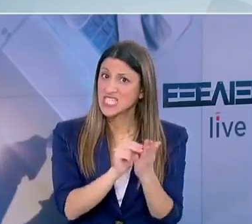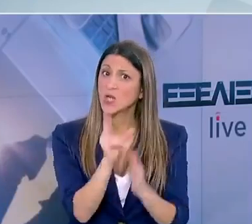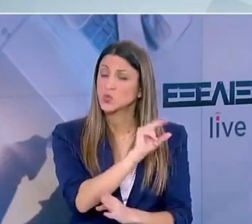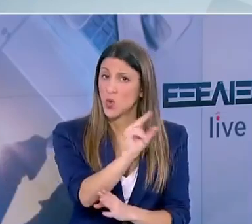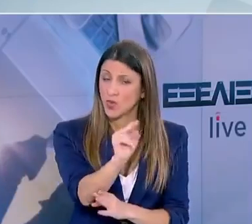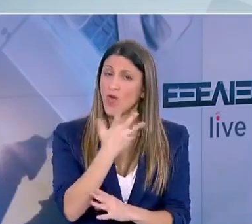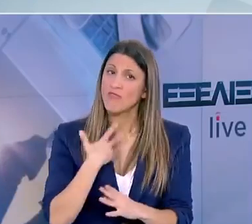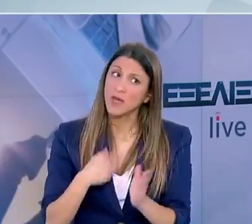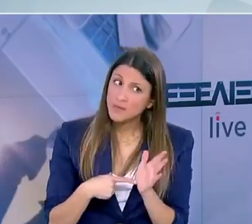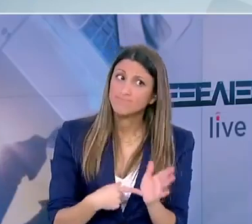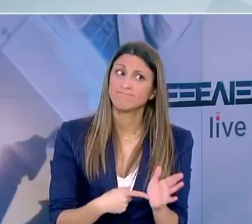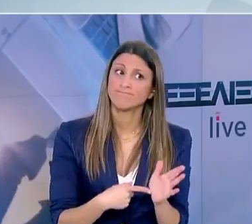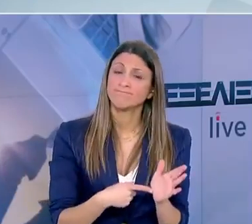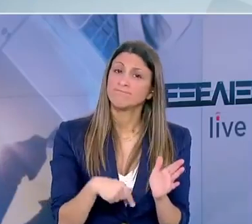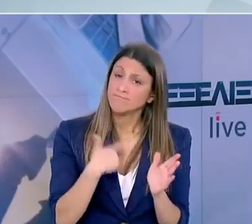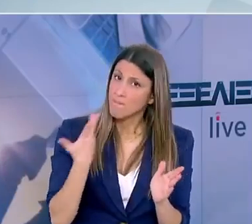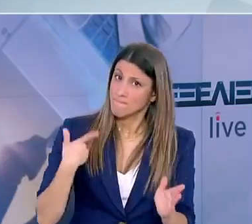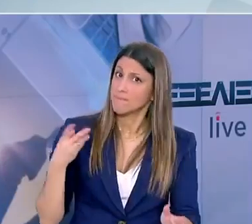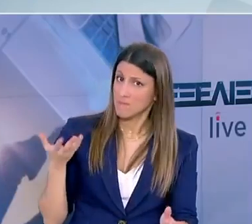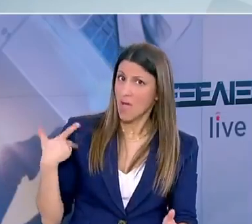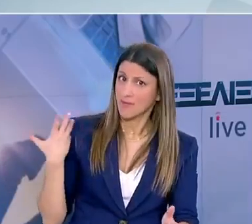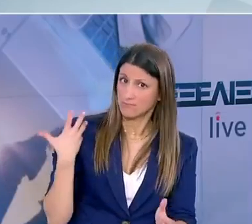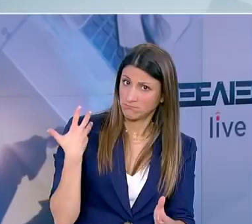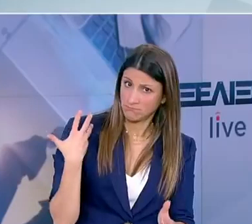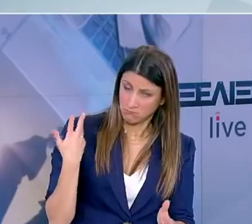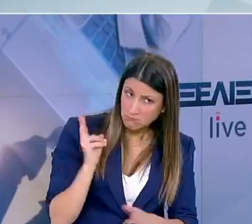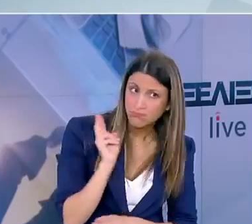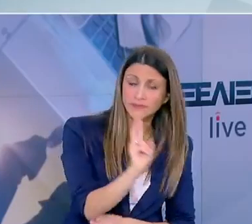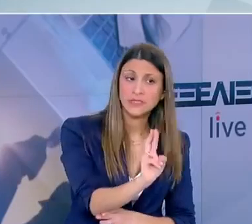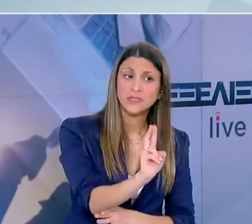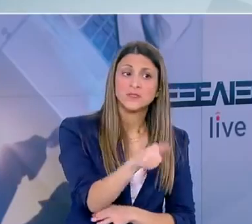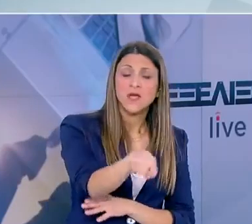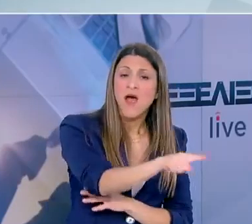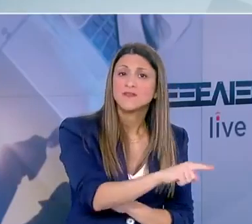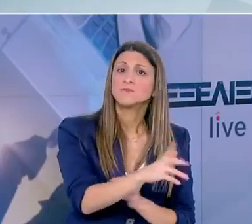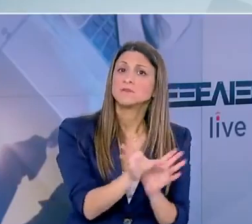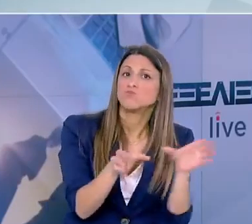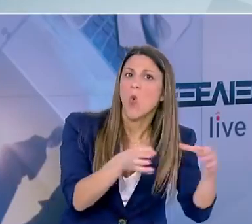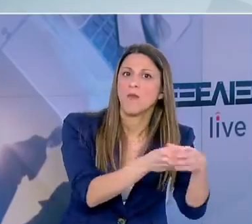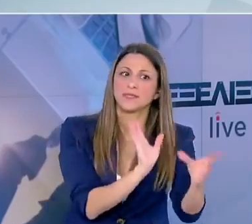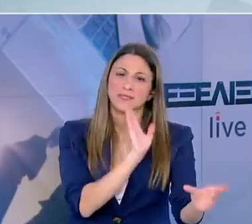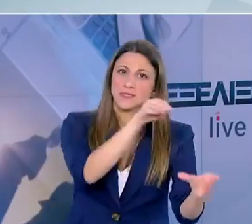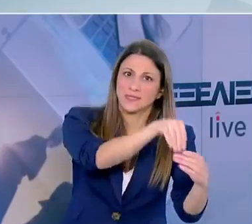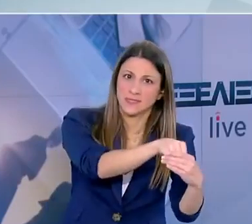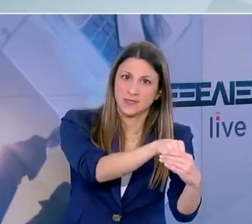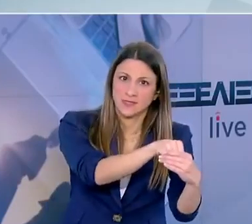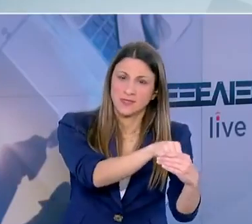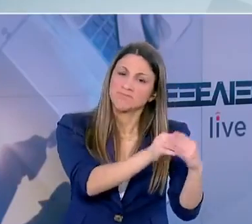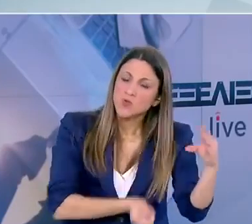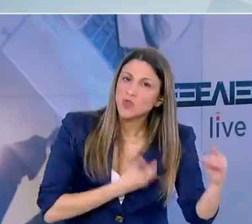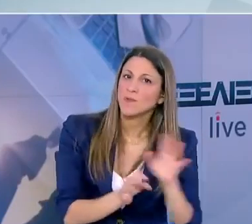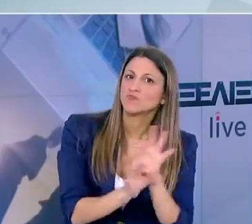τους. Αυτό θέλαμε να δείξουμε και μας αγκάλιασαν, πιστέψτε με πραγματικά, και εμείς αισθανθήκαμε μέρος της κοινότητάς τους και δικοί τους